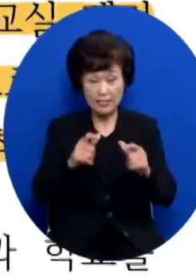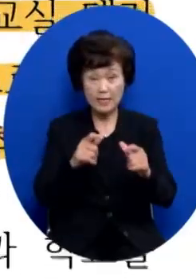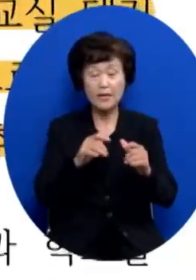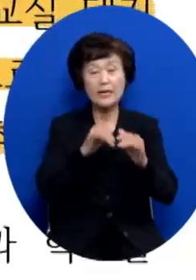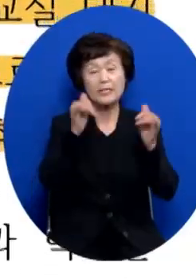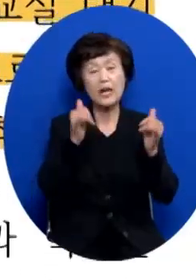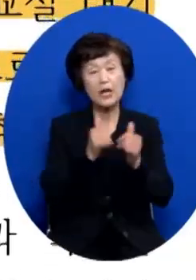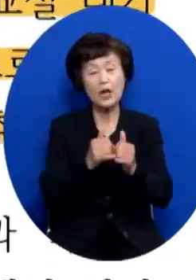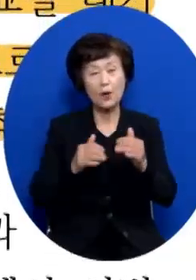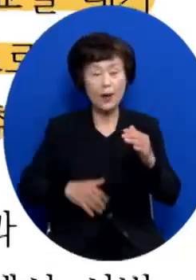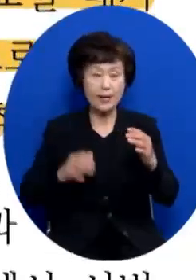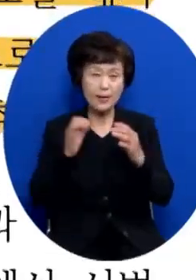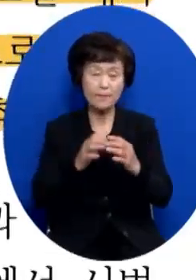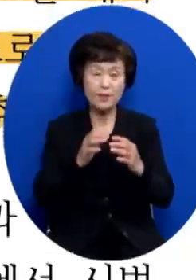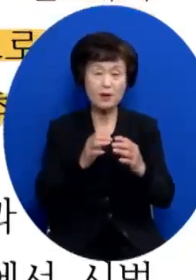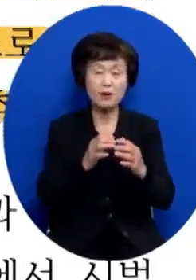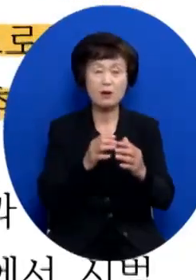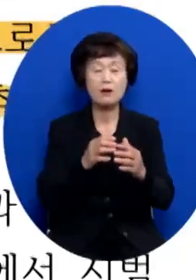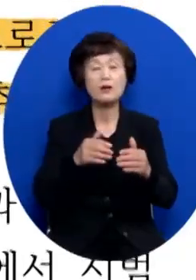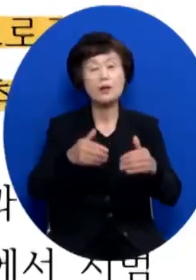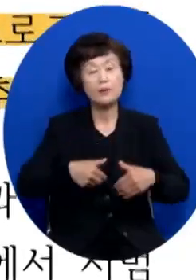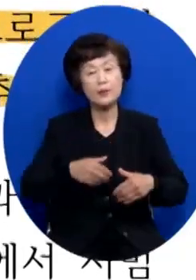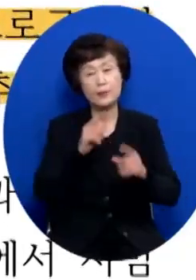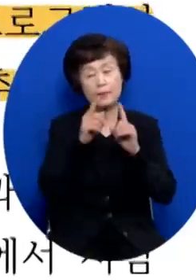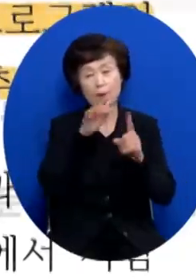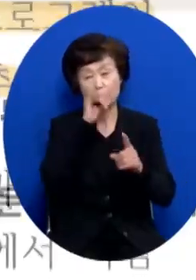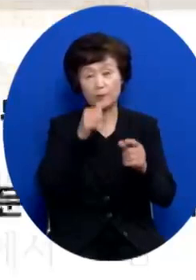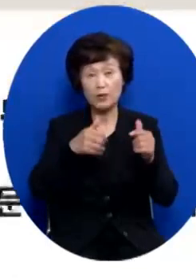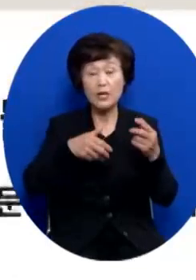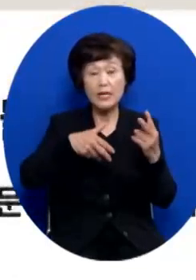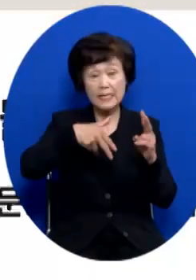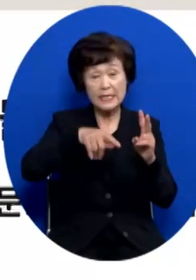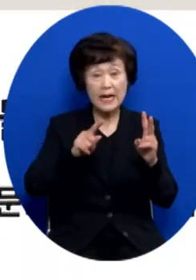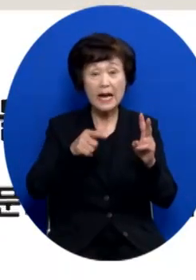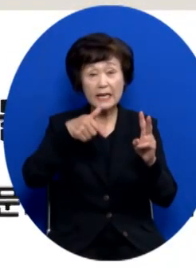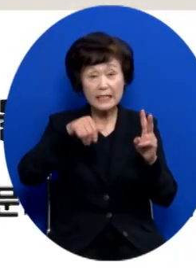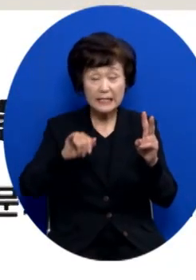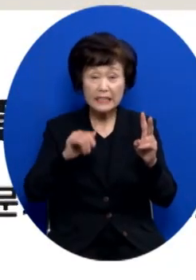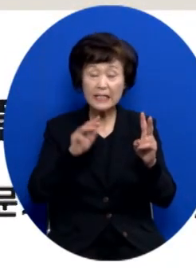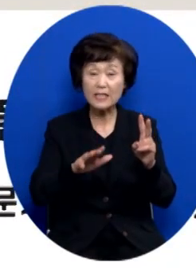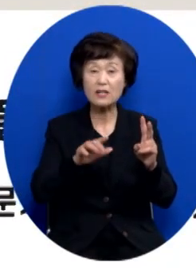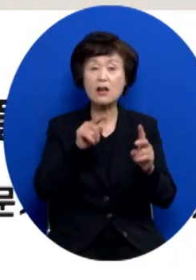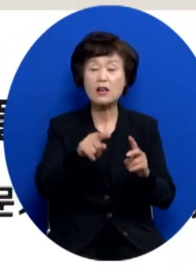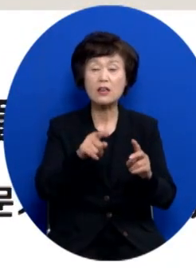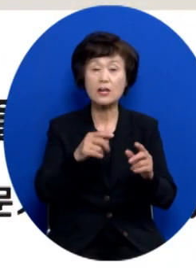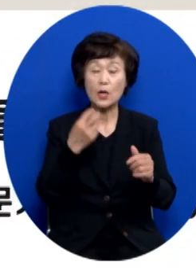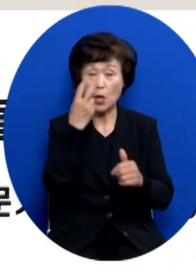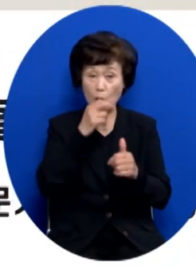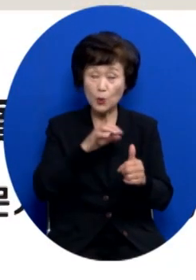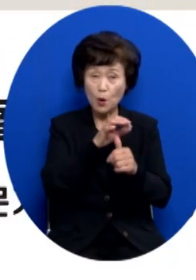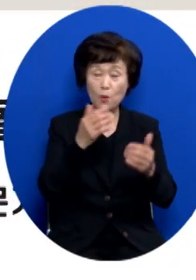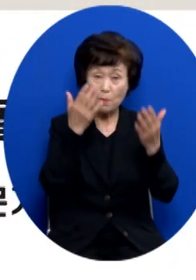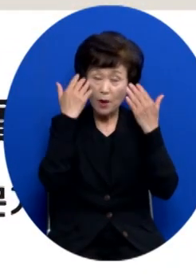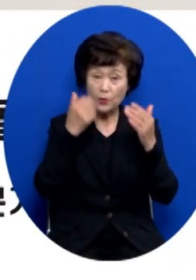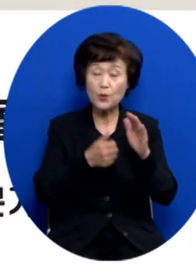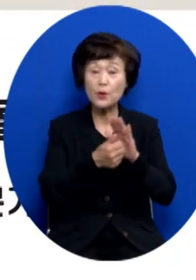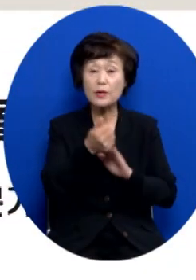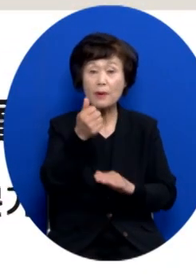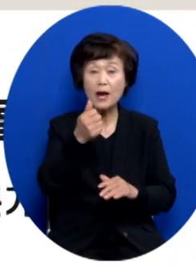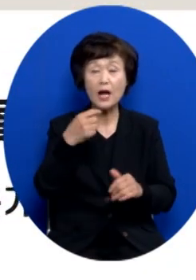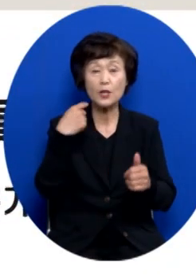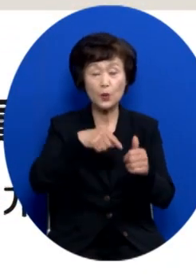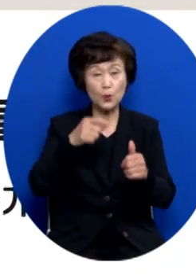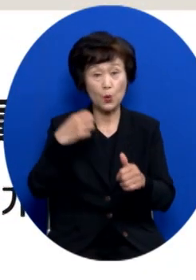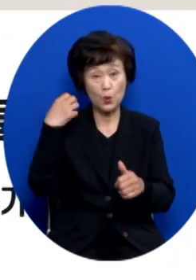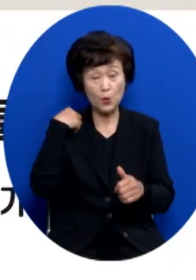협력을 추진한다고 밝혔습니다. 또 2학기에는 늘봄학교 시범 운영을 희망하는 2개 교육청과 100개 안팎의